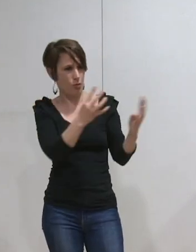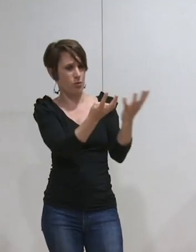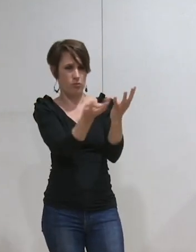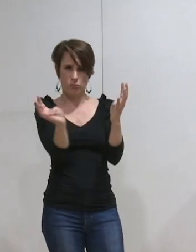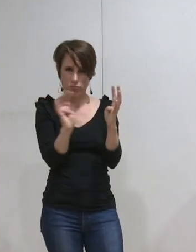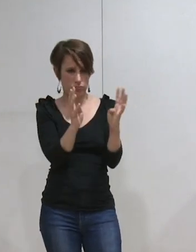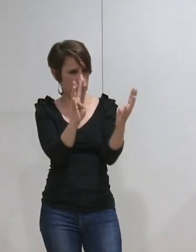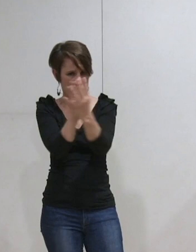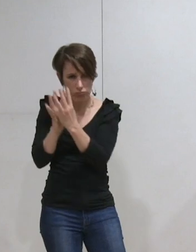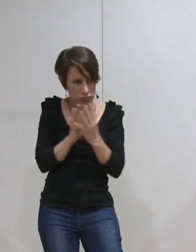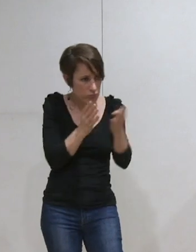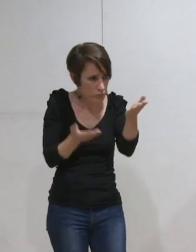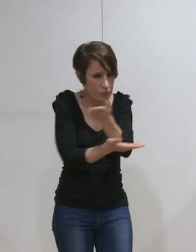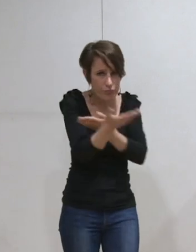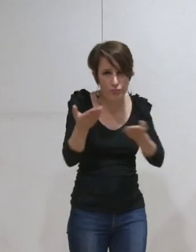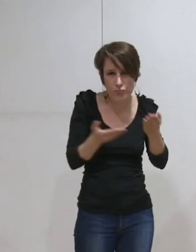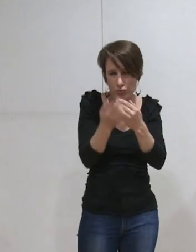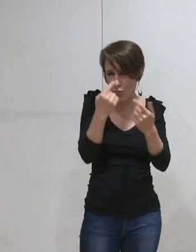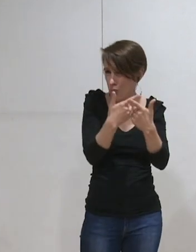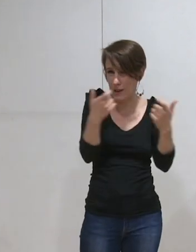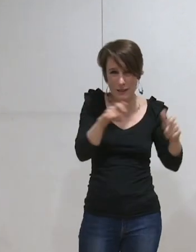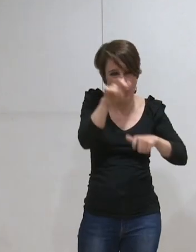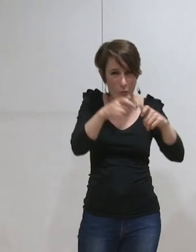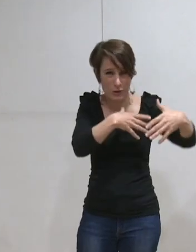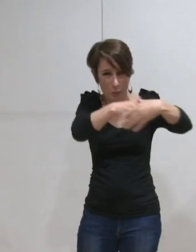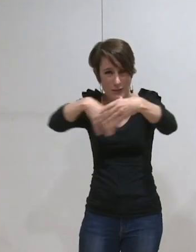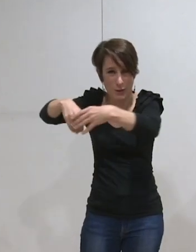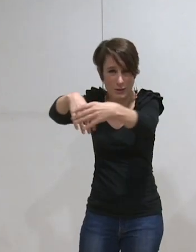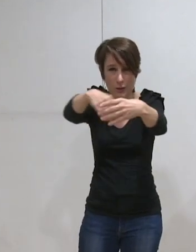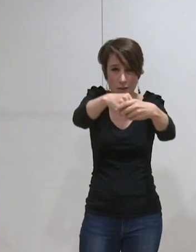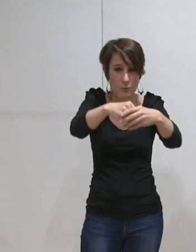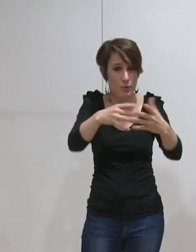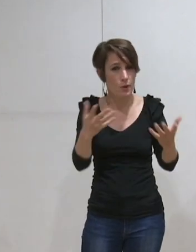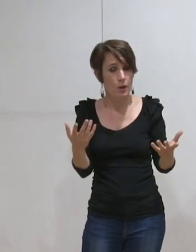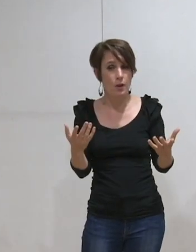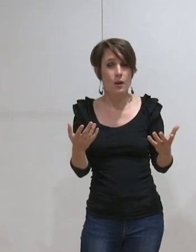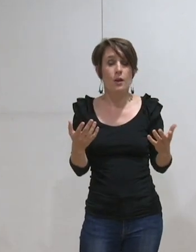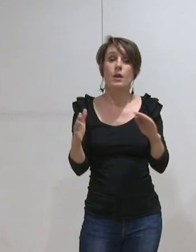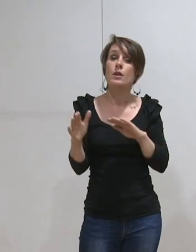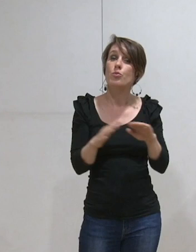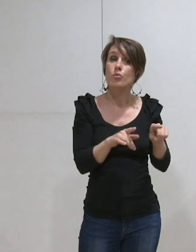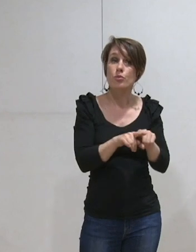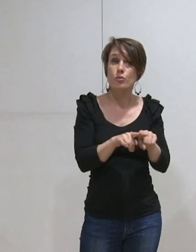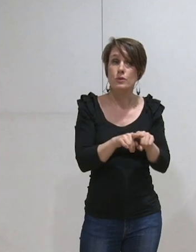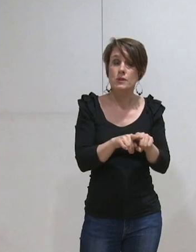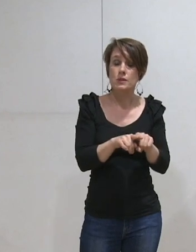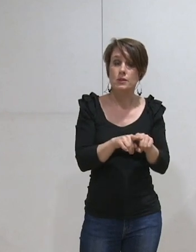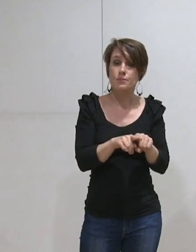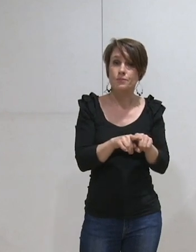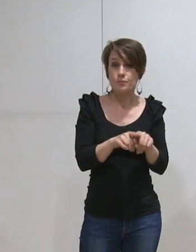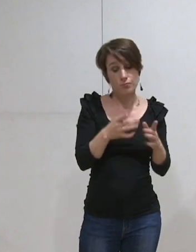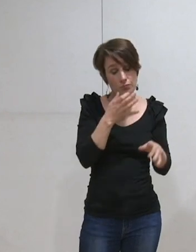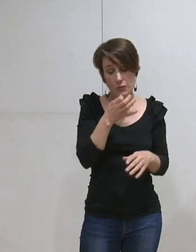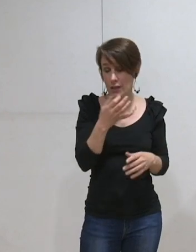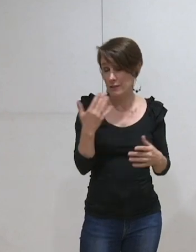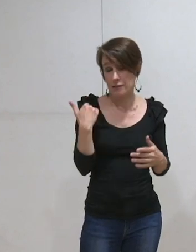nous coordonnons l'ensemble des acteurs pour ne pas perdre d'opportunités et puis ça a été dit également par du travail